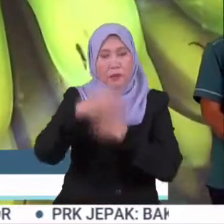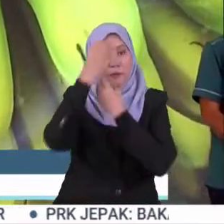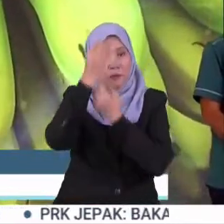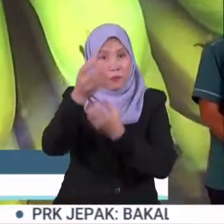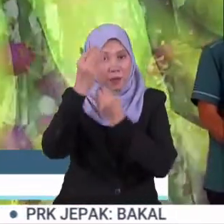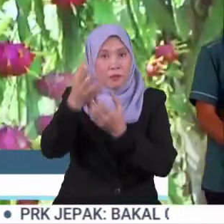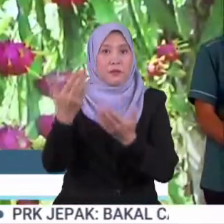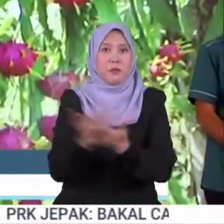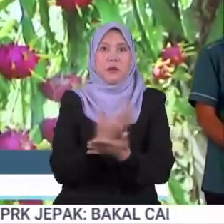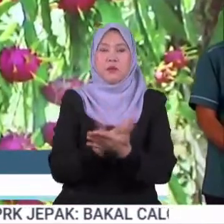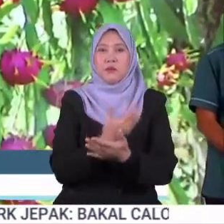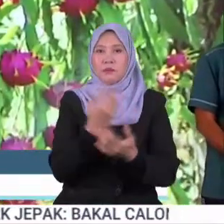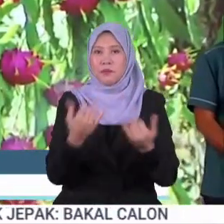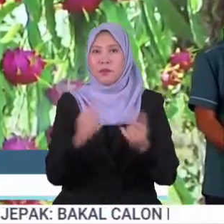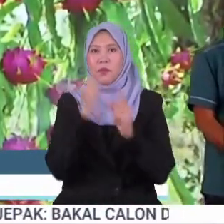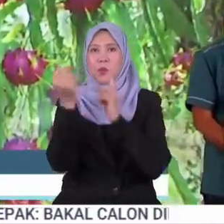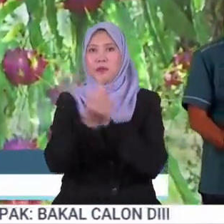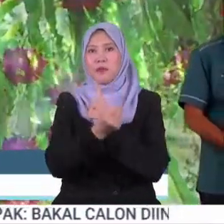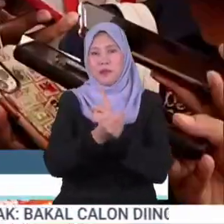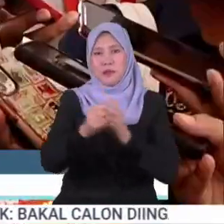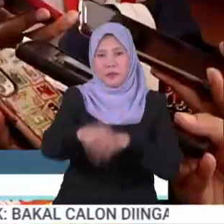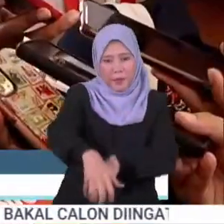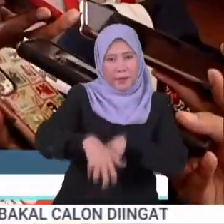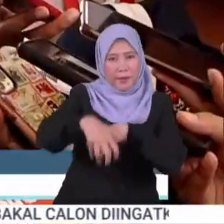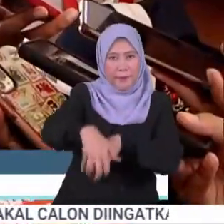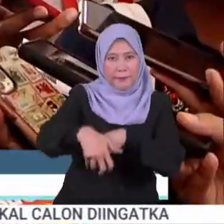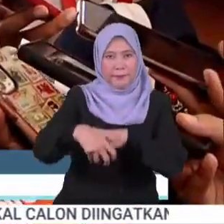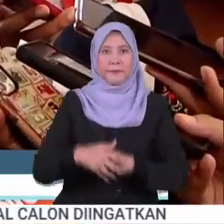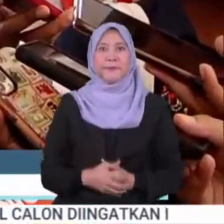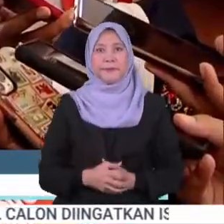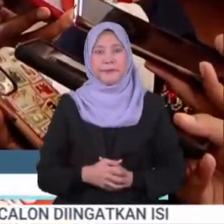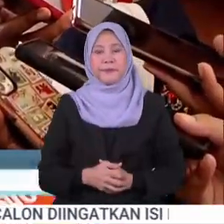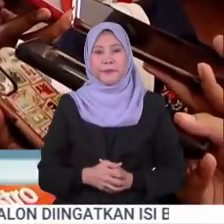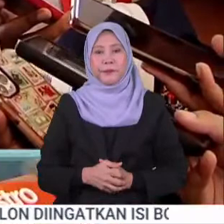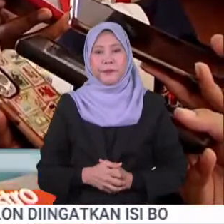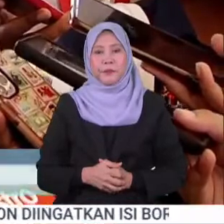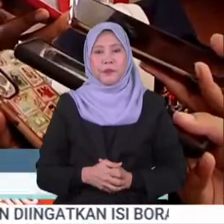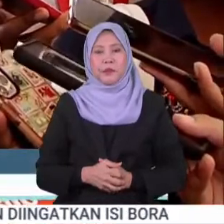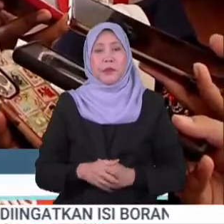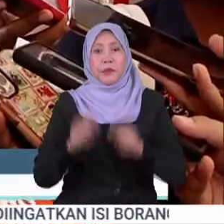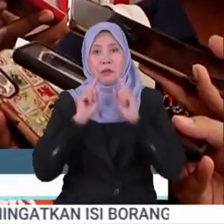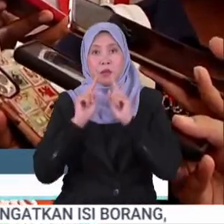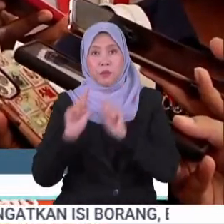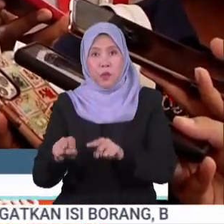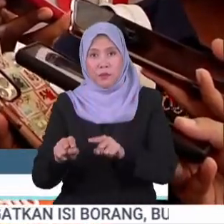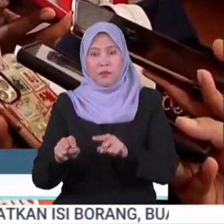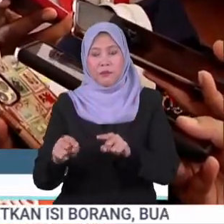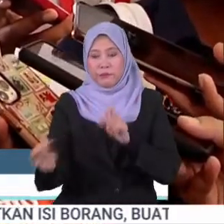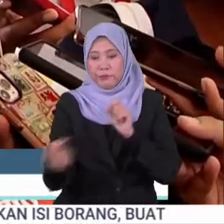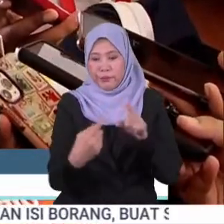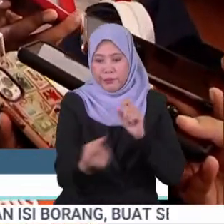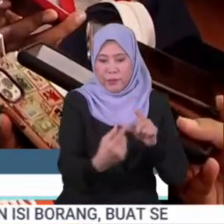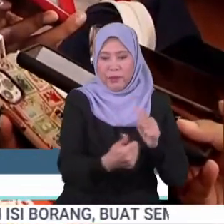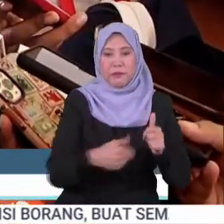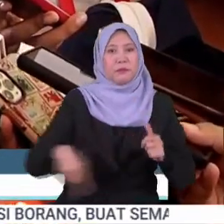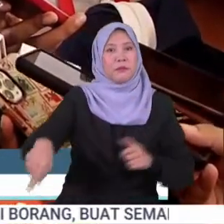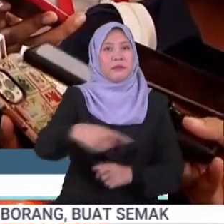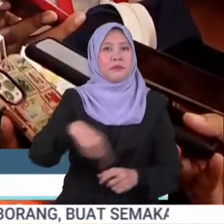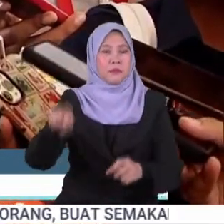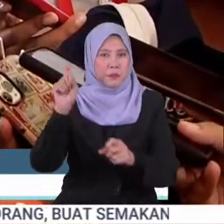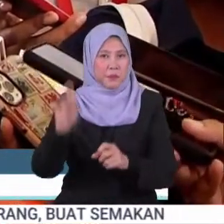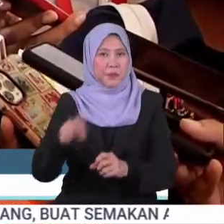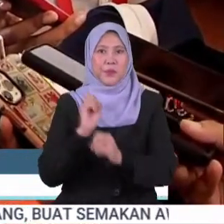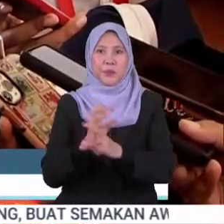dan gambaran terbaik keadaan terkini bidang itu. Dari segi responden itu, kita akan usahakan sebanyak yang